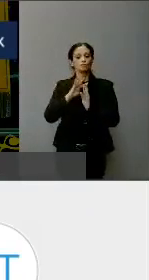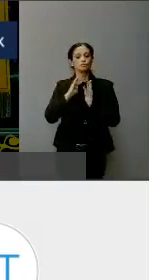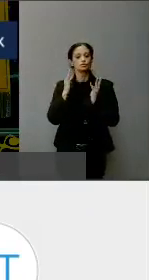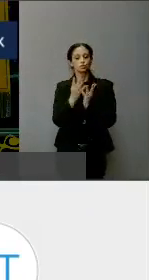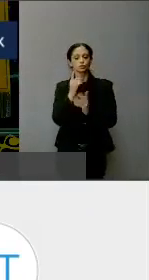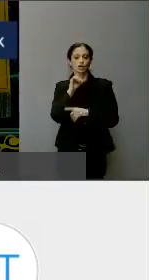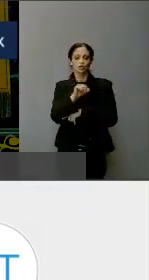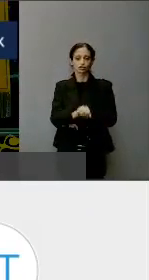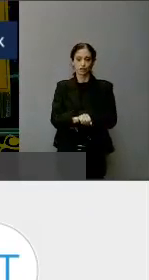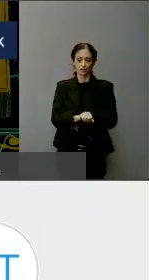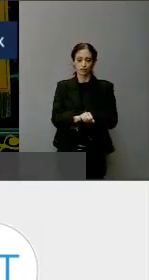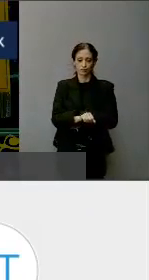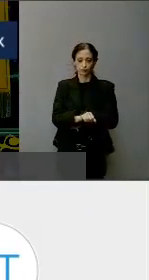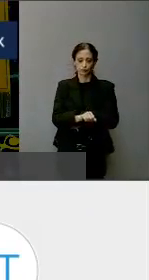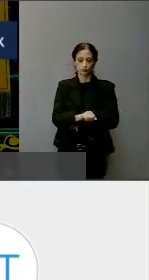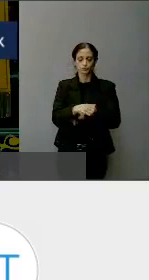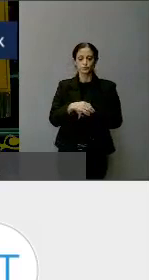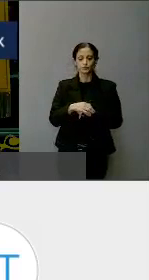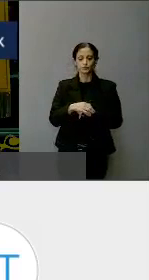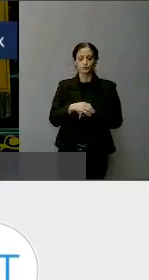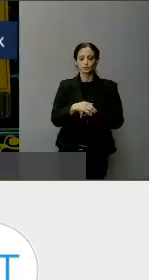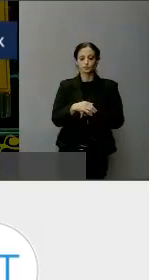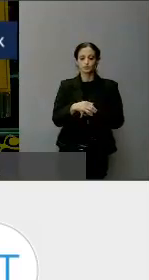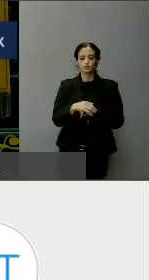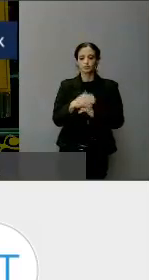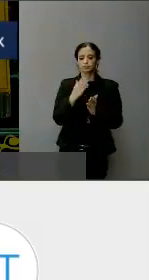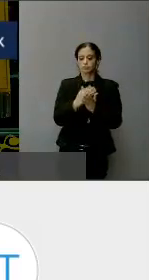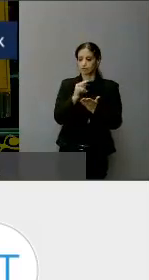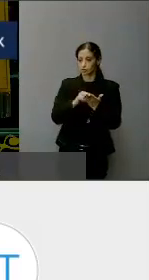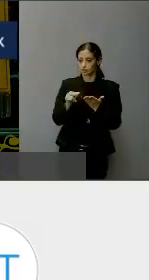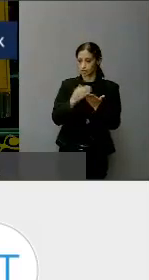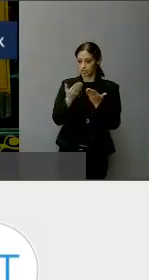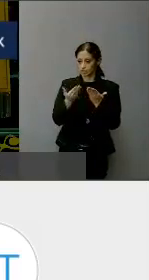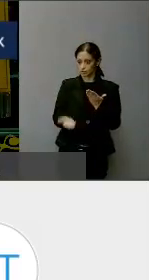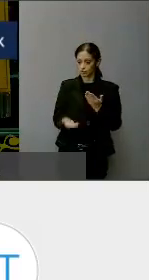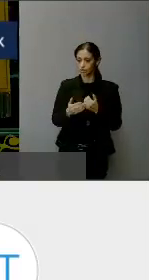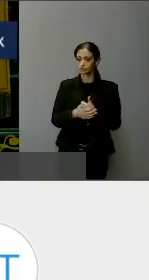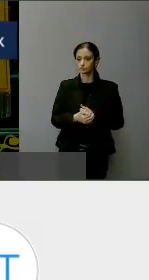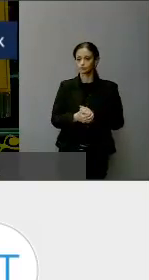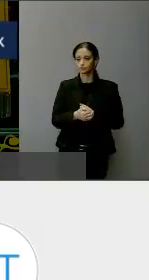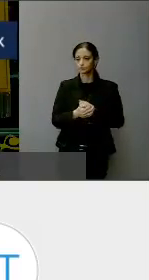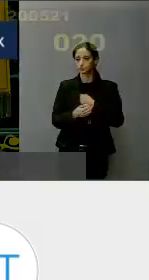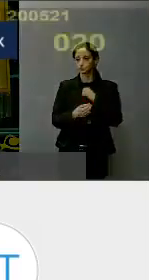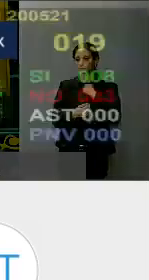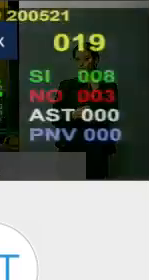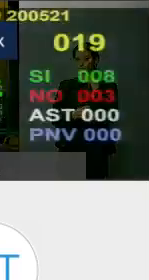contrario viene posto in votazione si vota